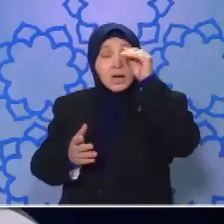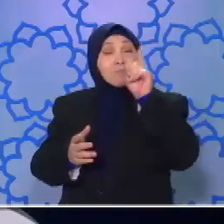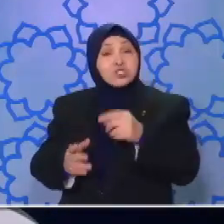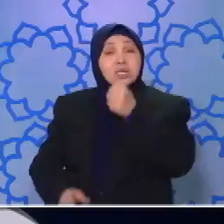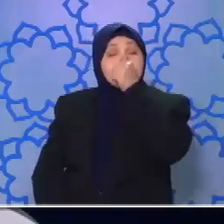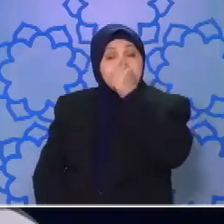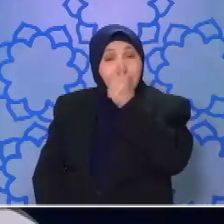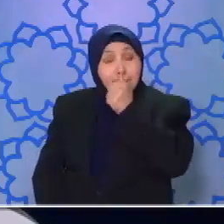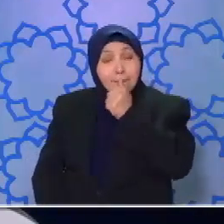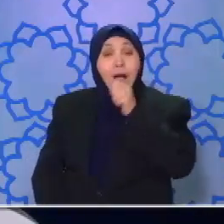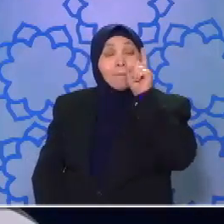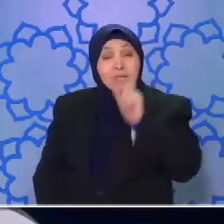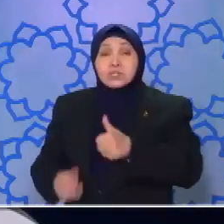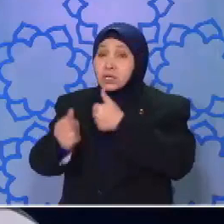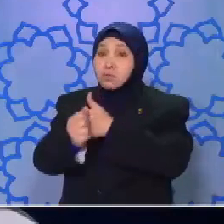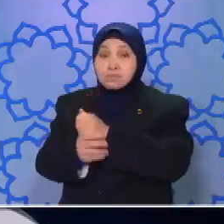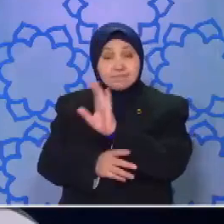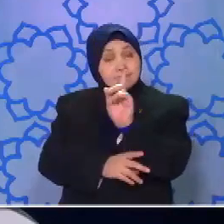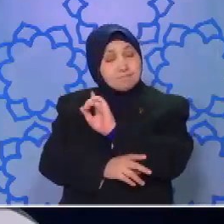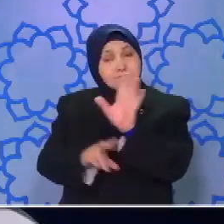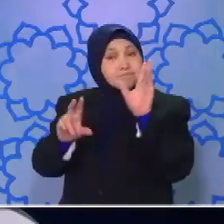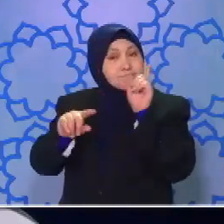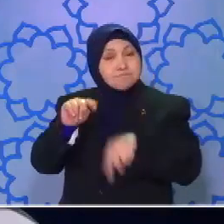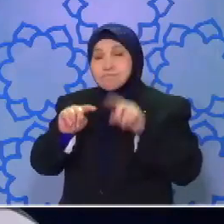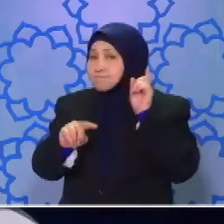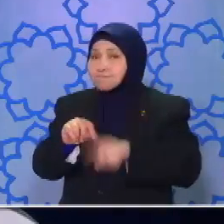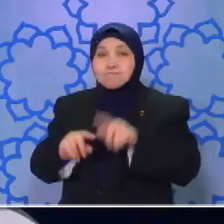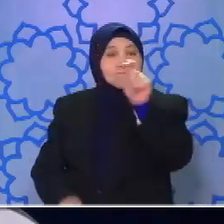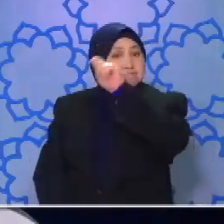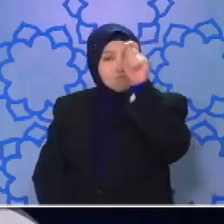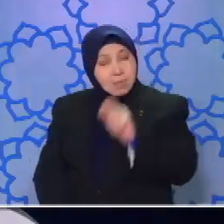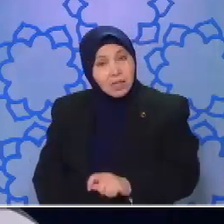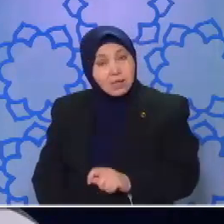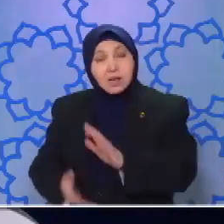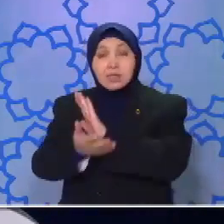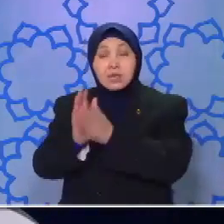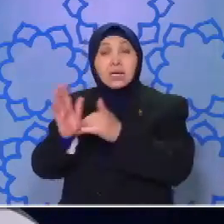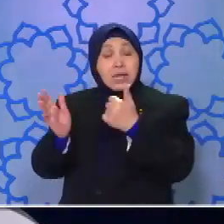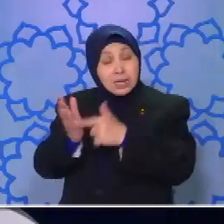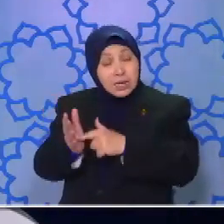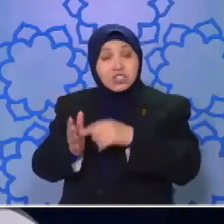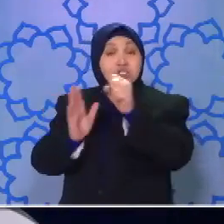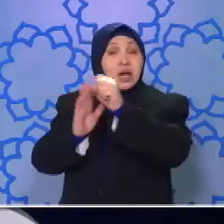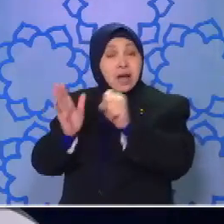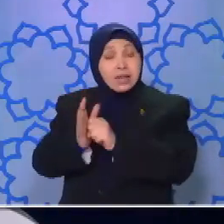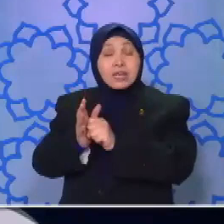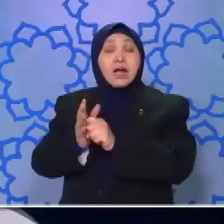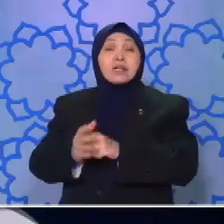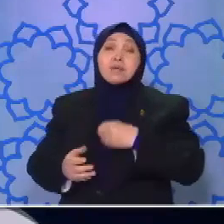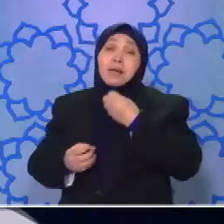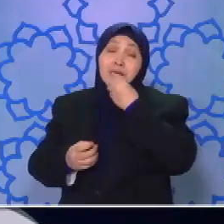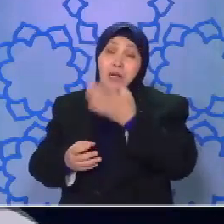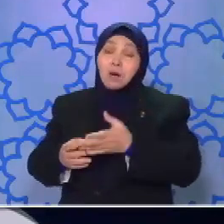kena ikut, jangan tanya. Ha, ini syarat yang dikenakan oleh si guru. Jadi pada kali ini si guru